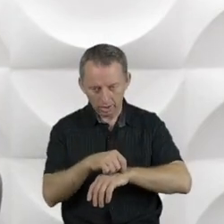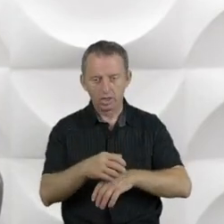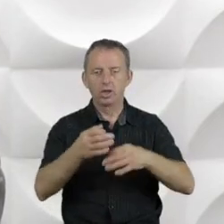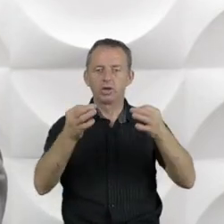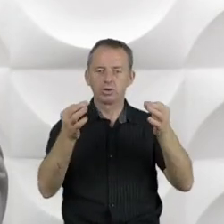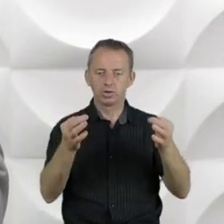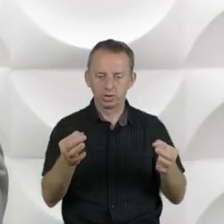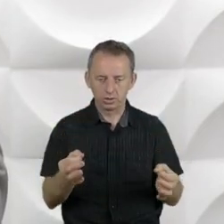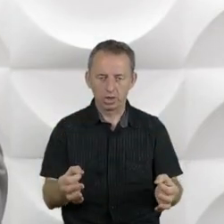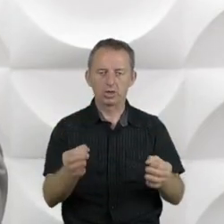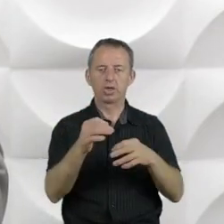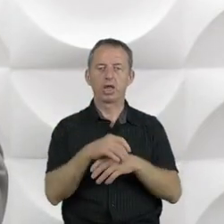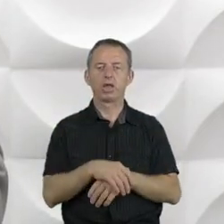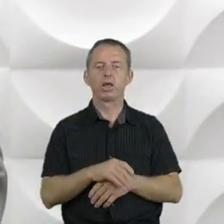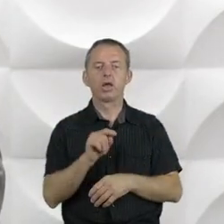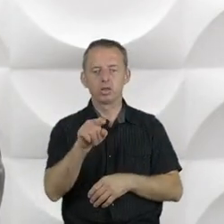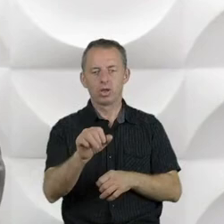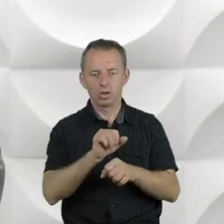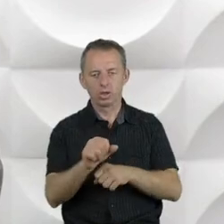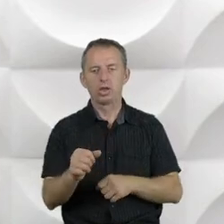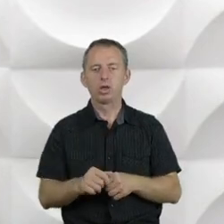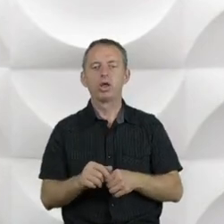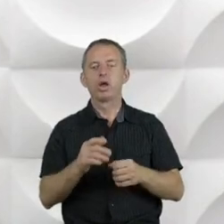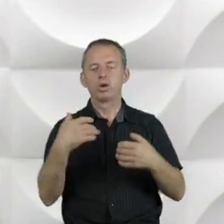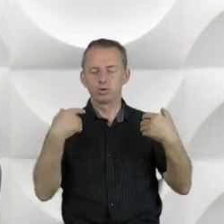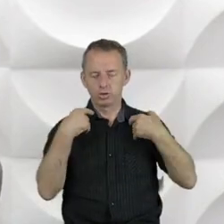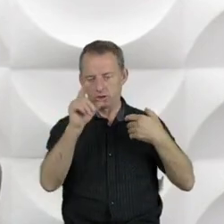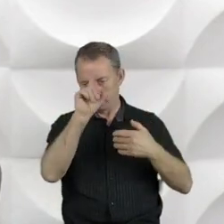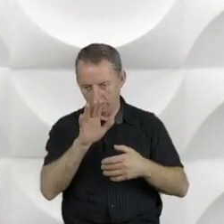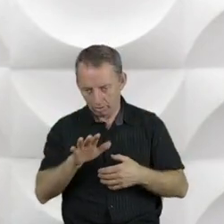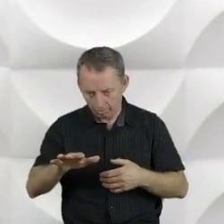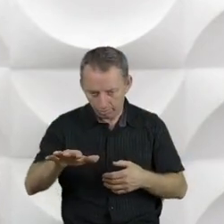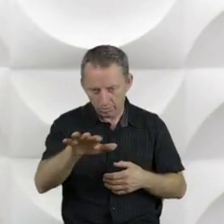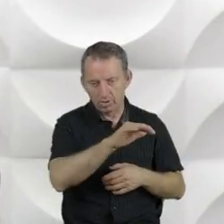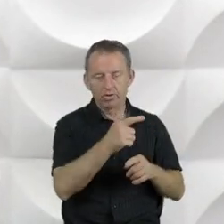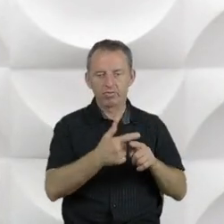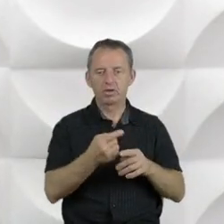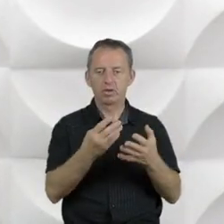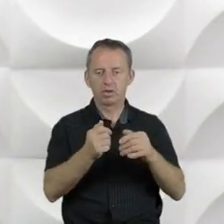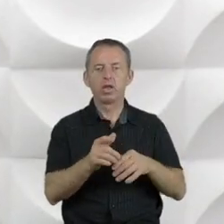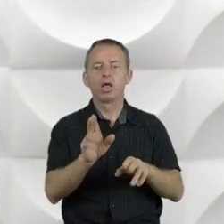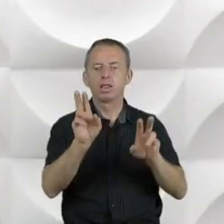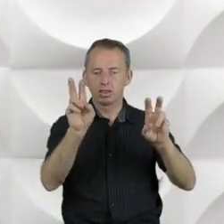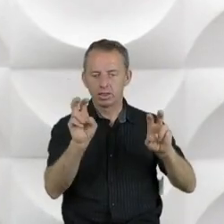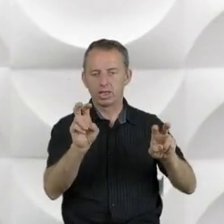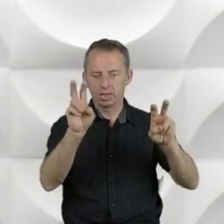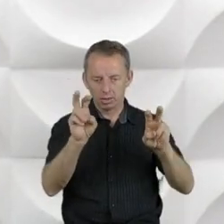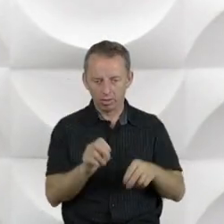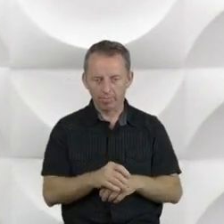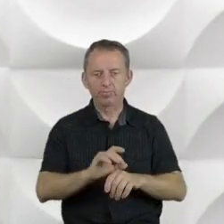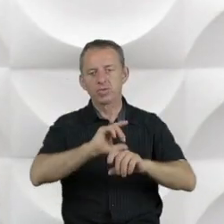dzisiejszej. To jest Życie w społeczeństwie 24/7, a tytuł